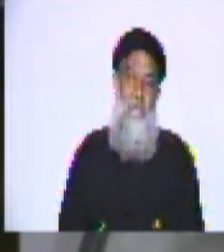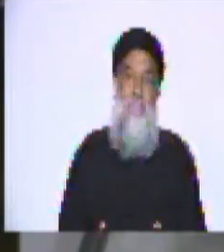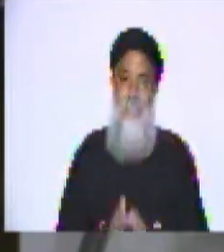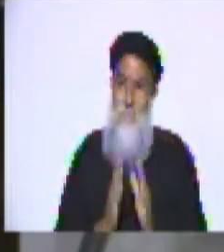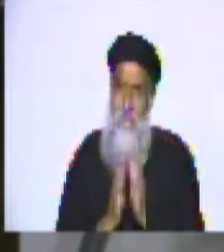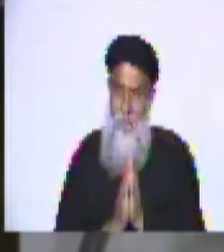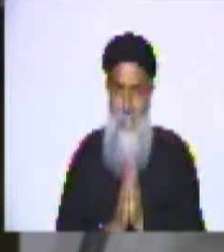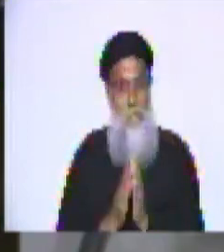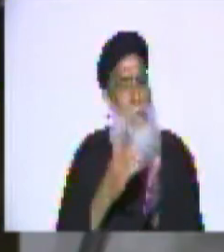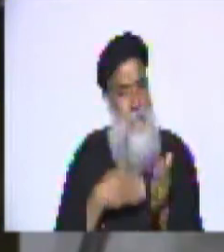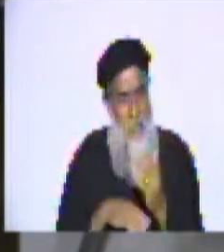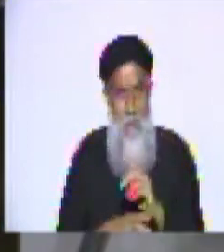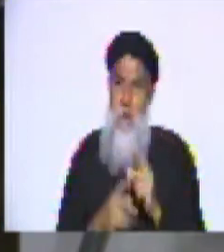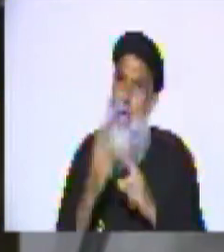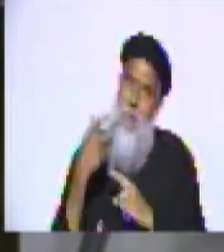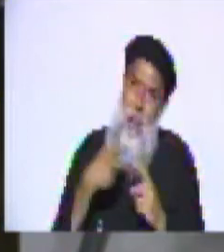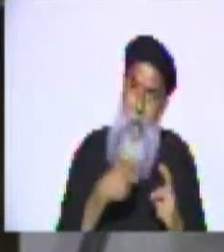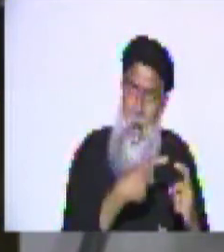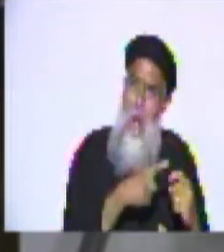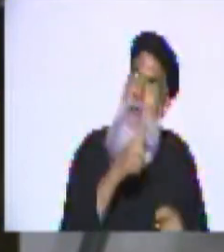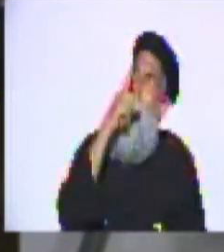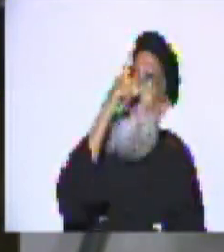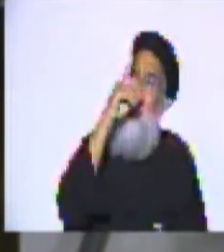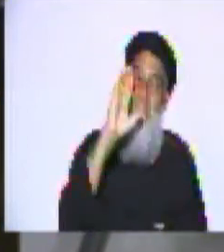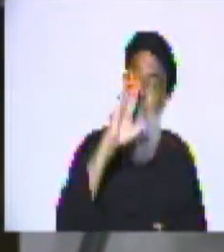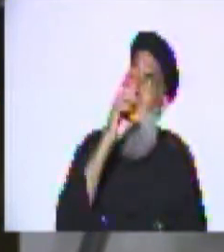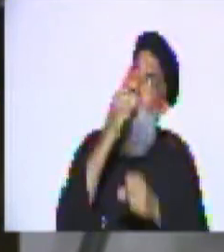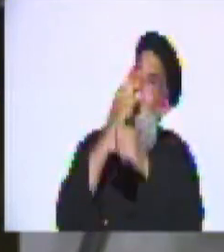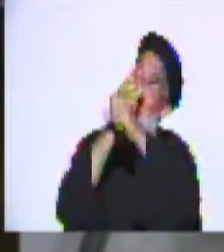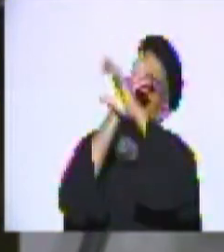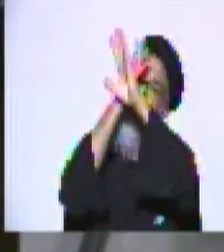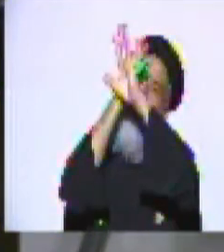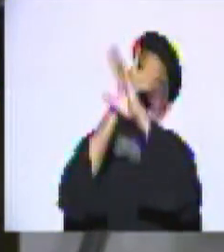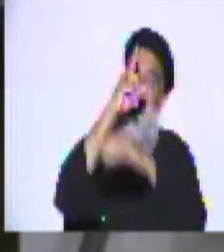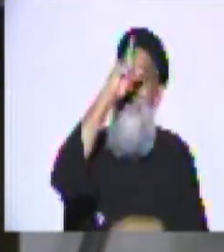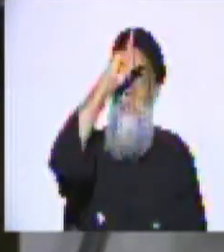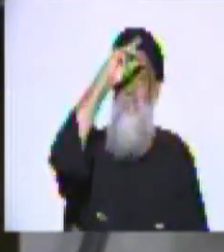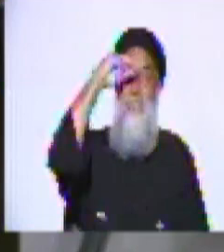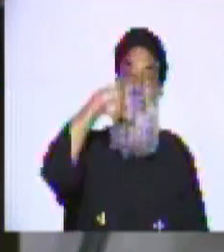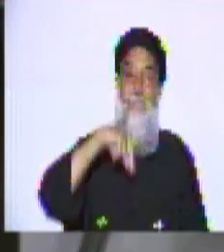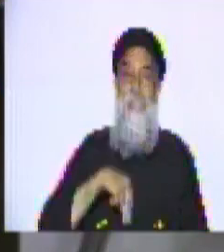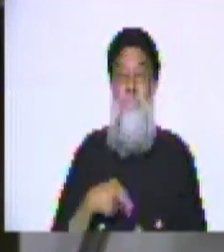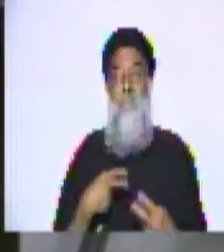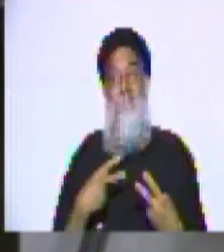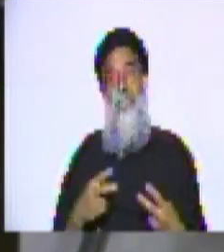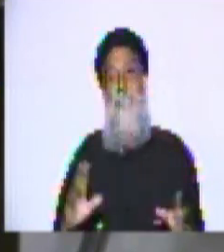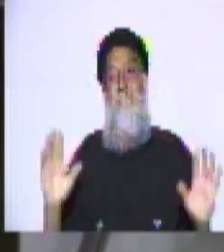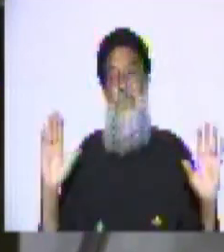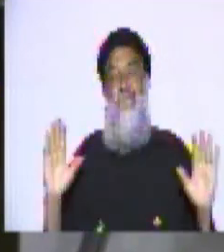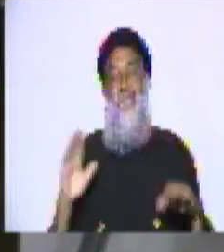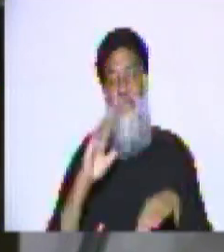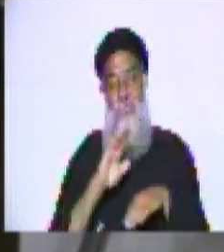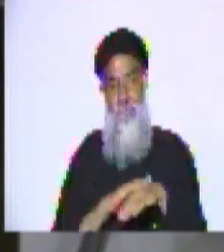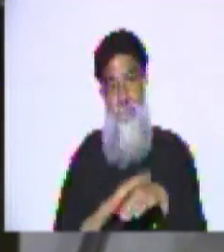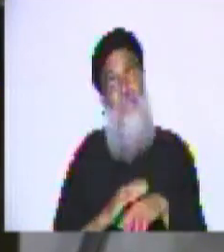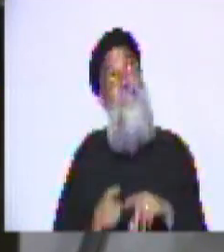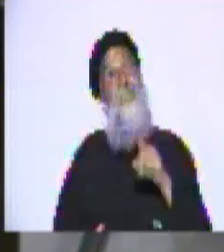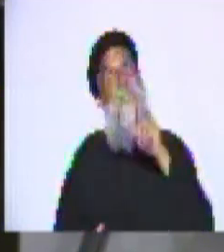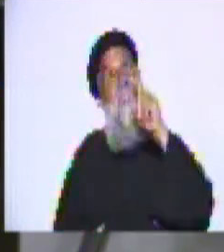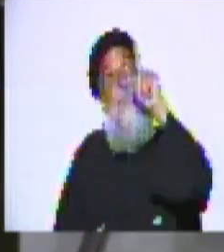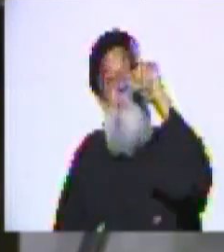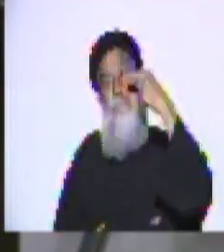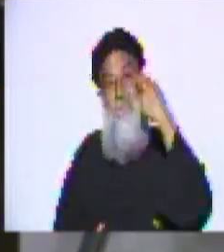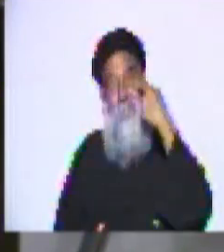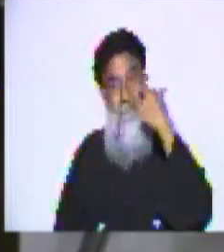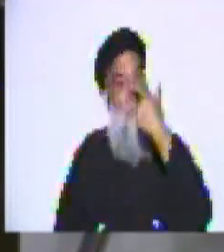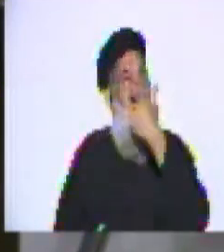لو هيقاوم إرادة ربنا لا. يعني لازم يبقى سامع صوت ربنا كويس